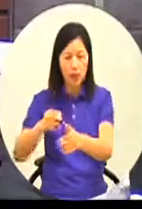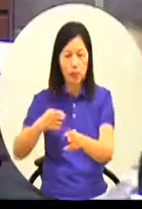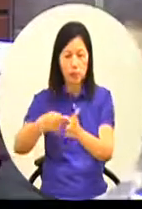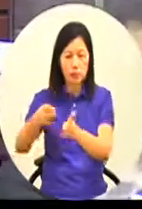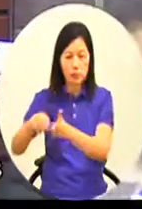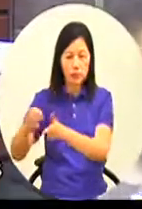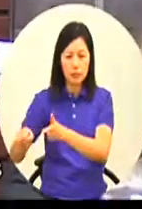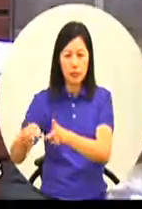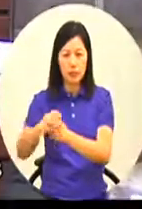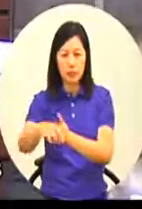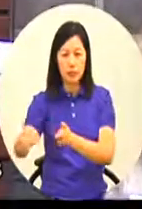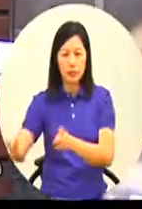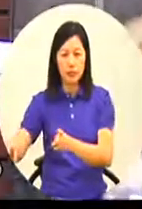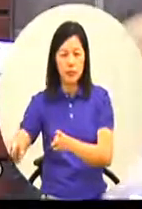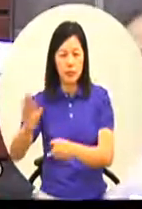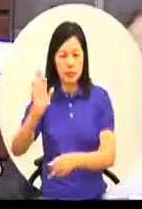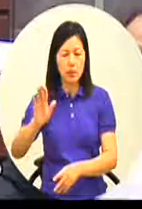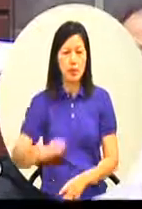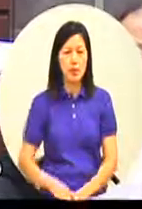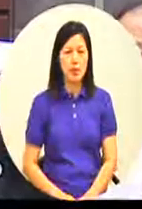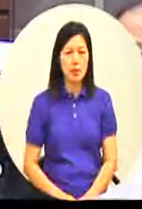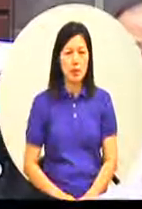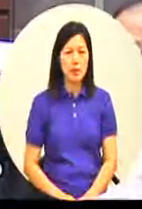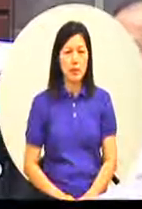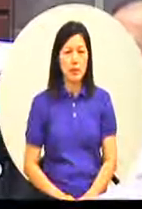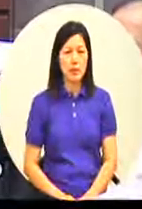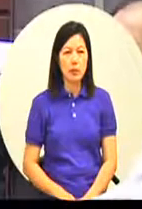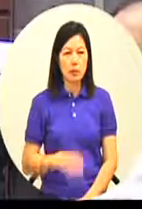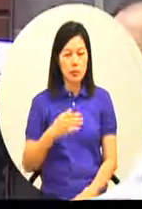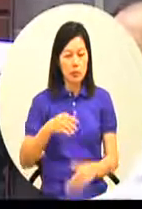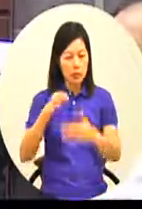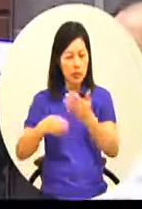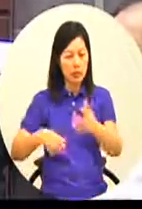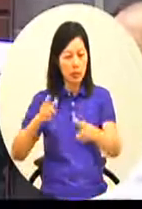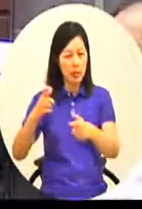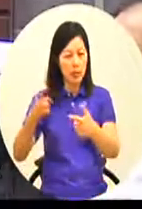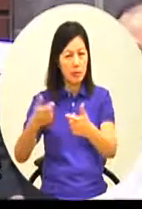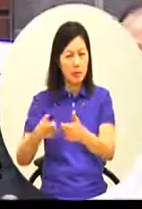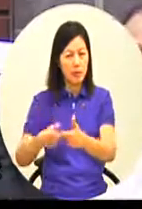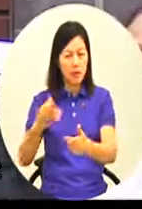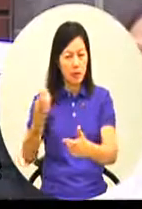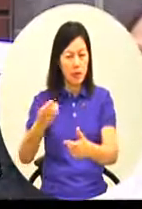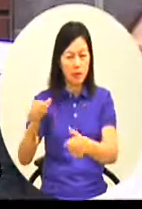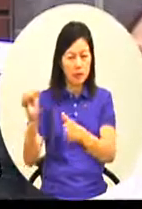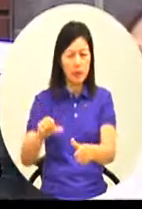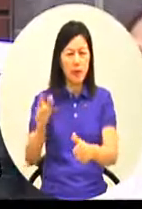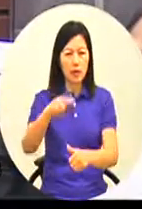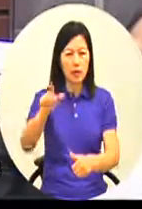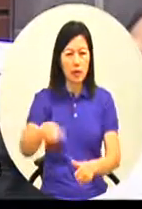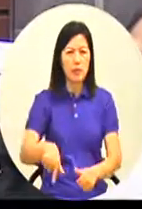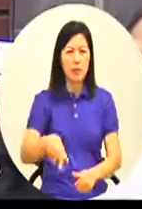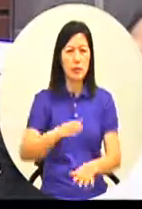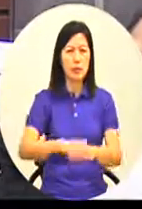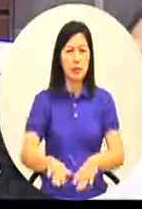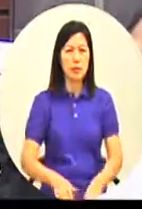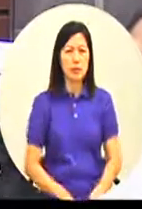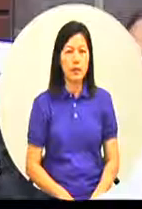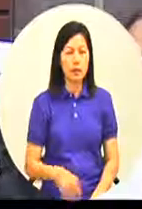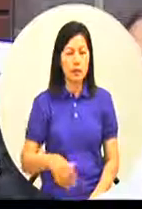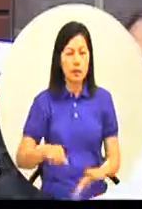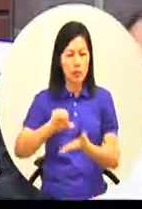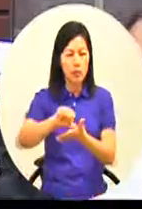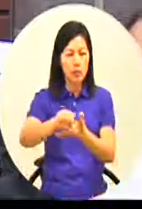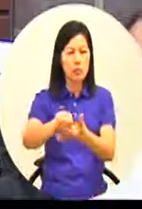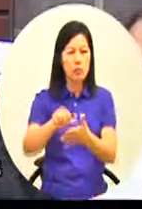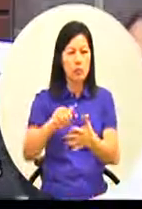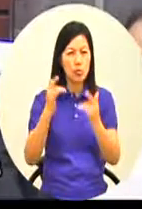说你一样，我们如果是说不符合规定，一样是罚款6000块，而且你树种跟工